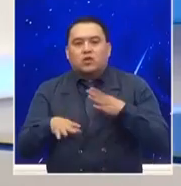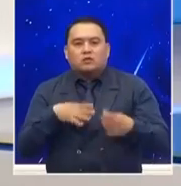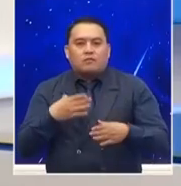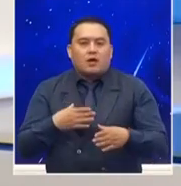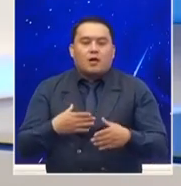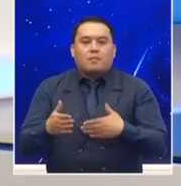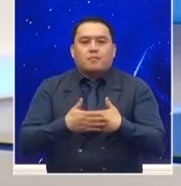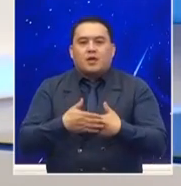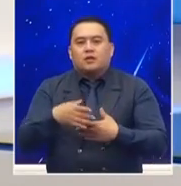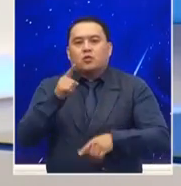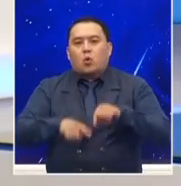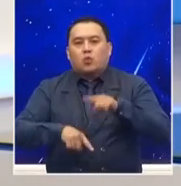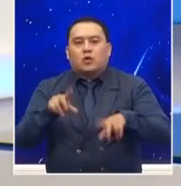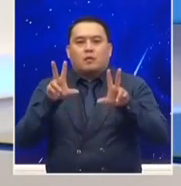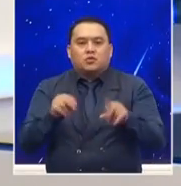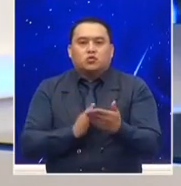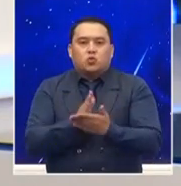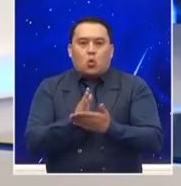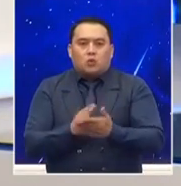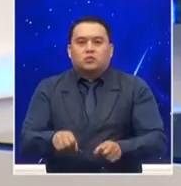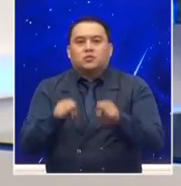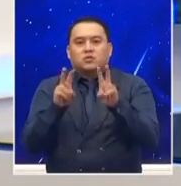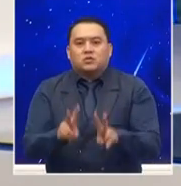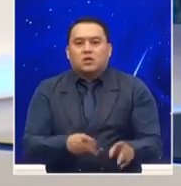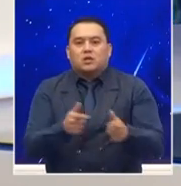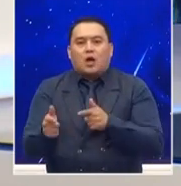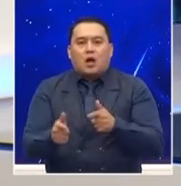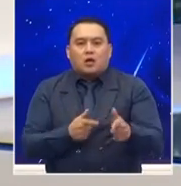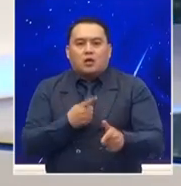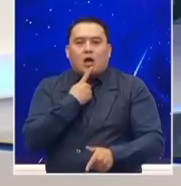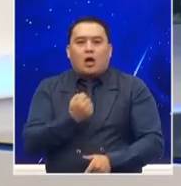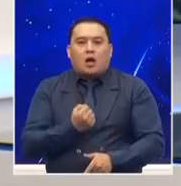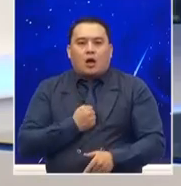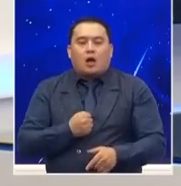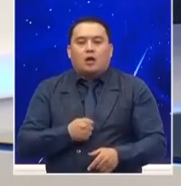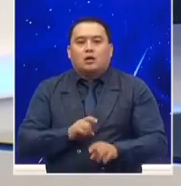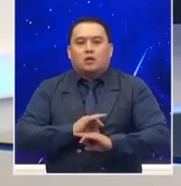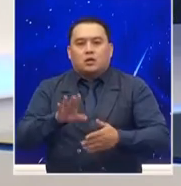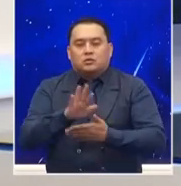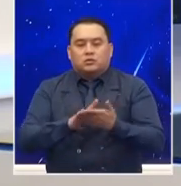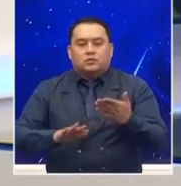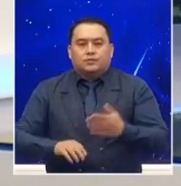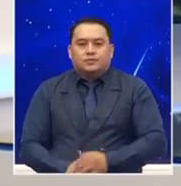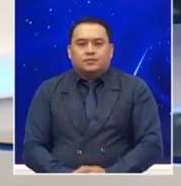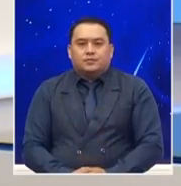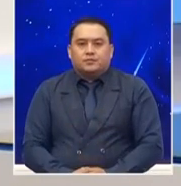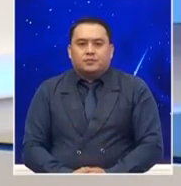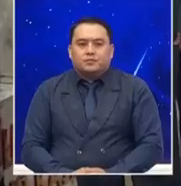алдында адал қызмет етуге серт берді. Арнайы дайындықтан өткен жауынгерлердің антына арна тілшісі куә болып